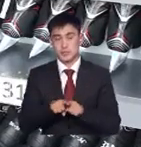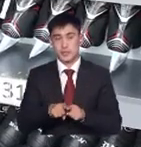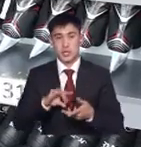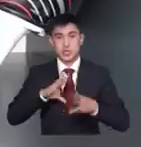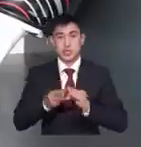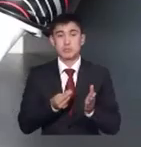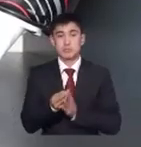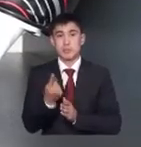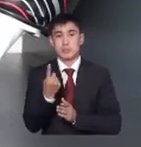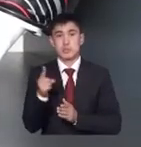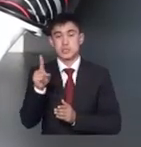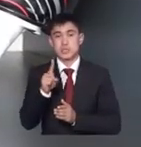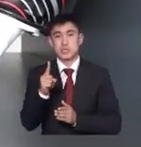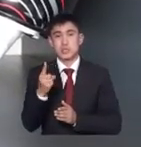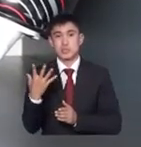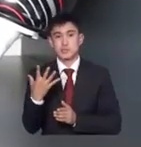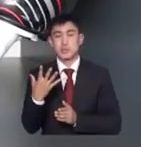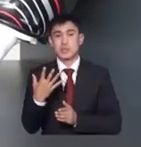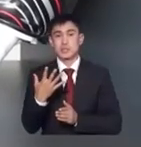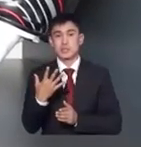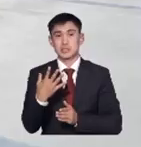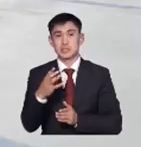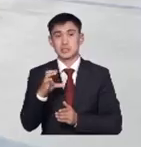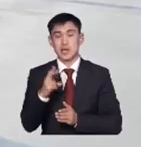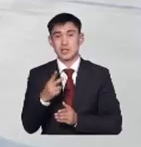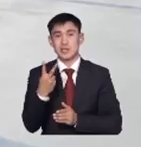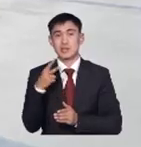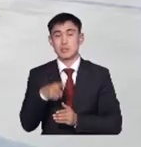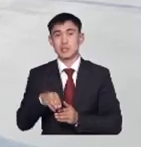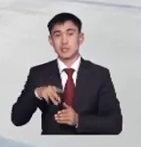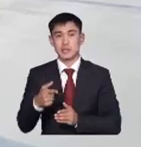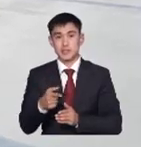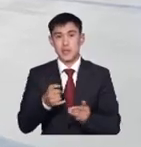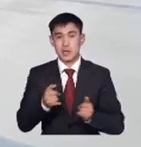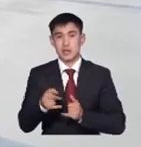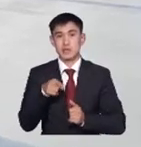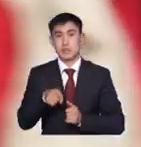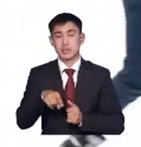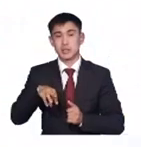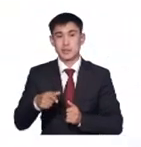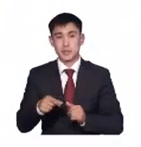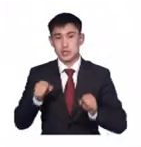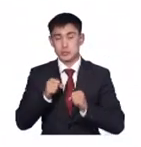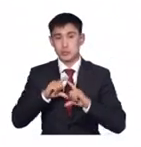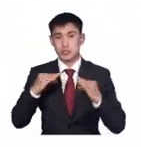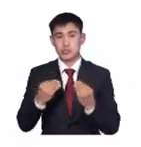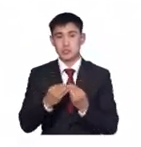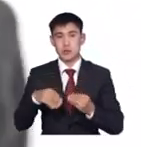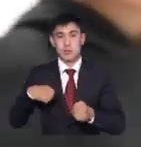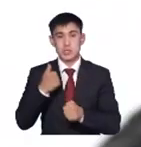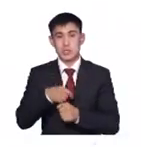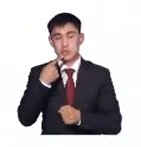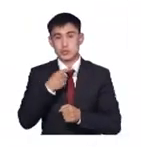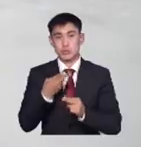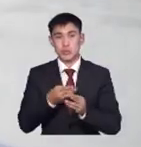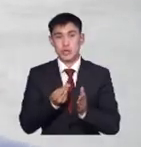ақылы. 1,5 сағатқа 2000 теңге төлеуге тиіссіз. Конькиді жалдау ақысы 1000 теңге. Спорт кешені басшыларының айтуынша,